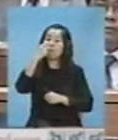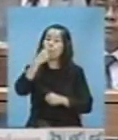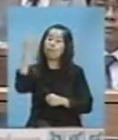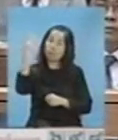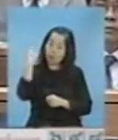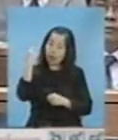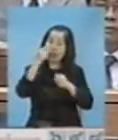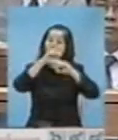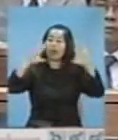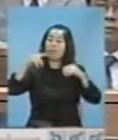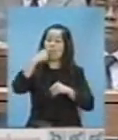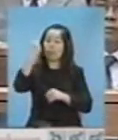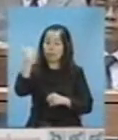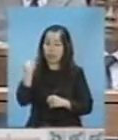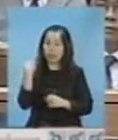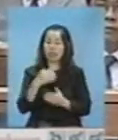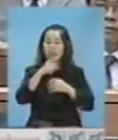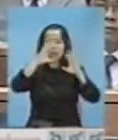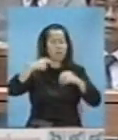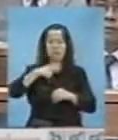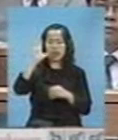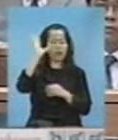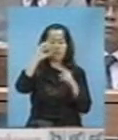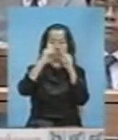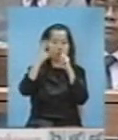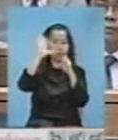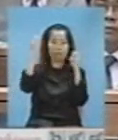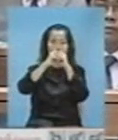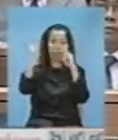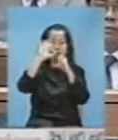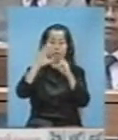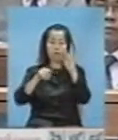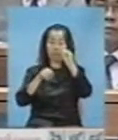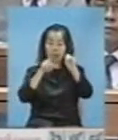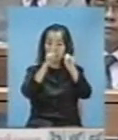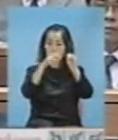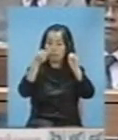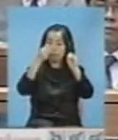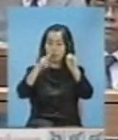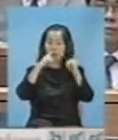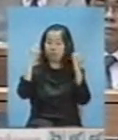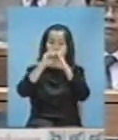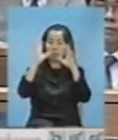านก็อ้างรัฐบาลยืนยันว่าจะไม่แก้มาตรา112ไม่พอครับ